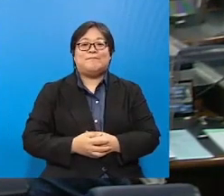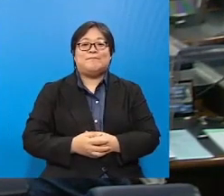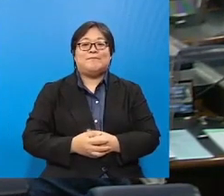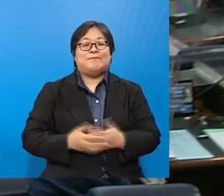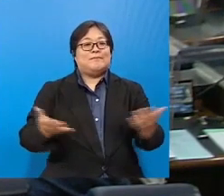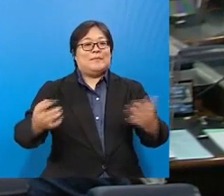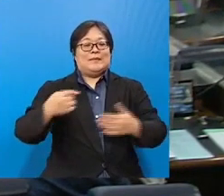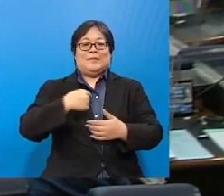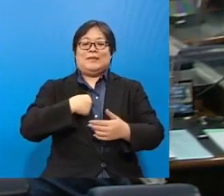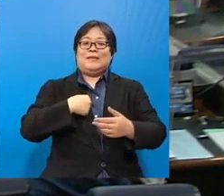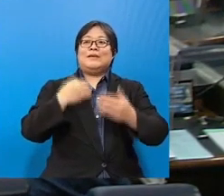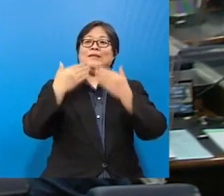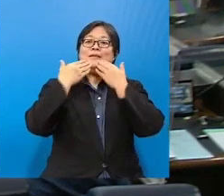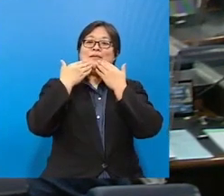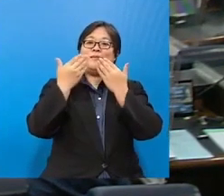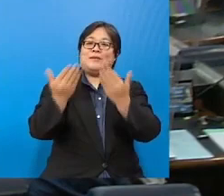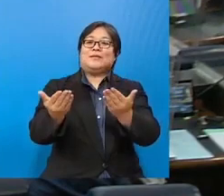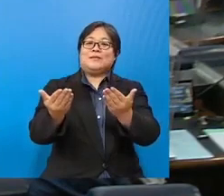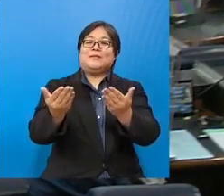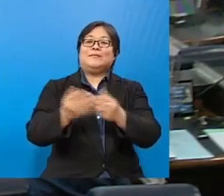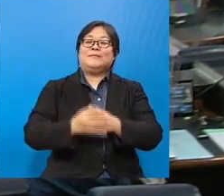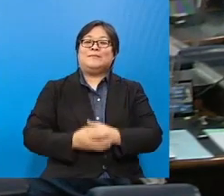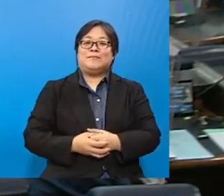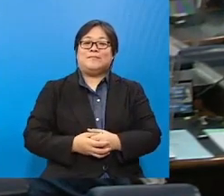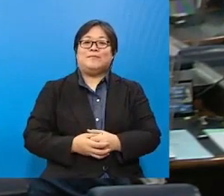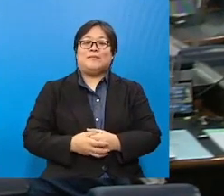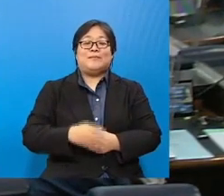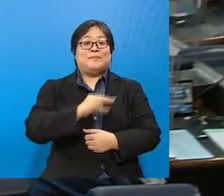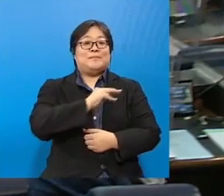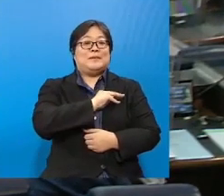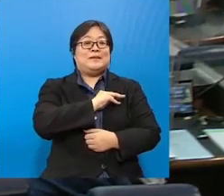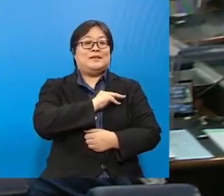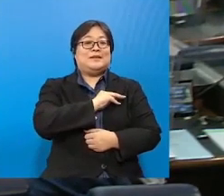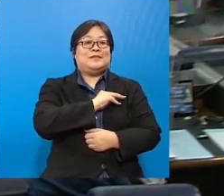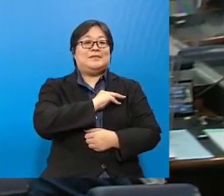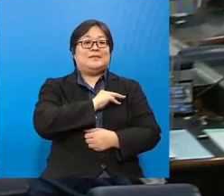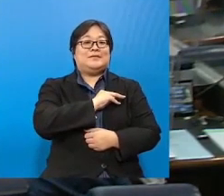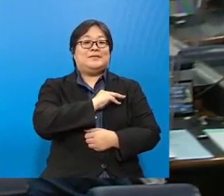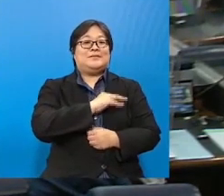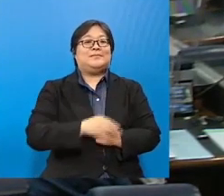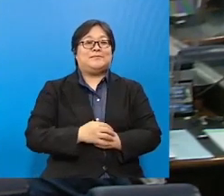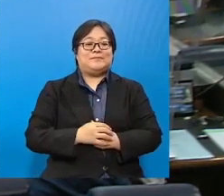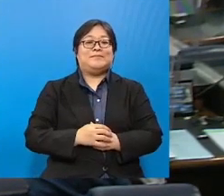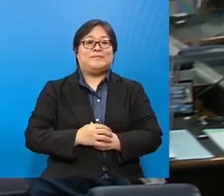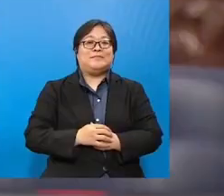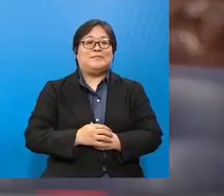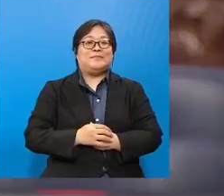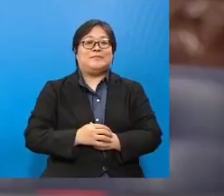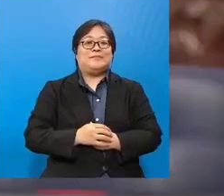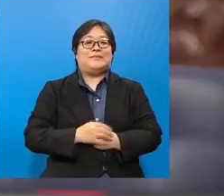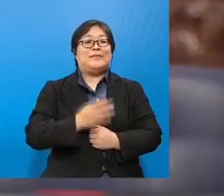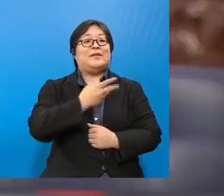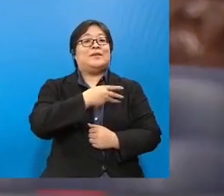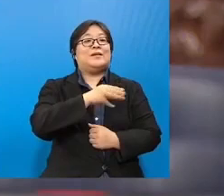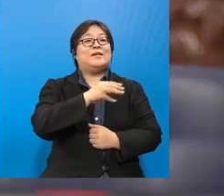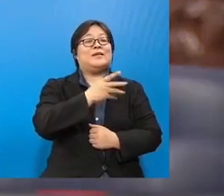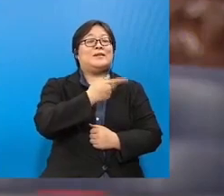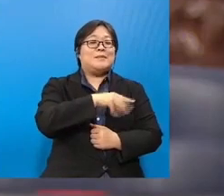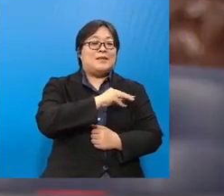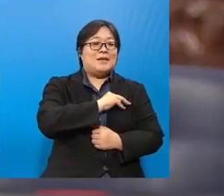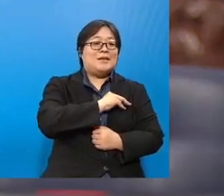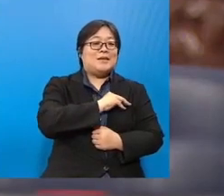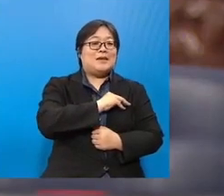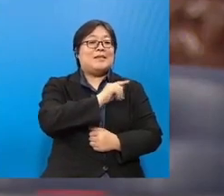saya berterima kasih kepada Hai menteri Kementerian narasumber serta